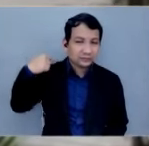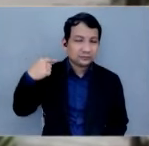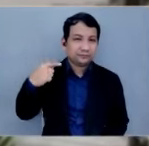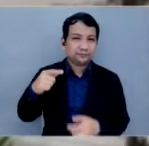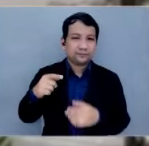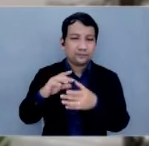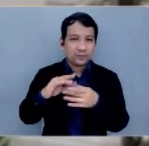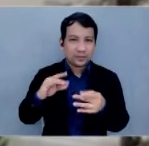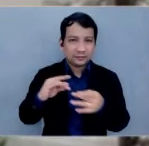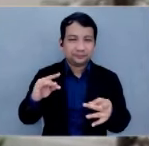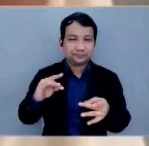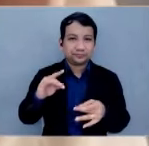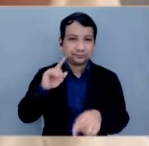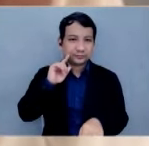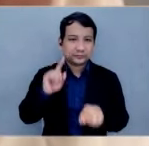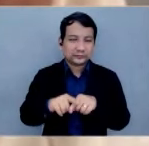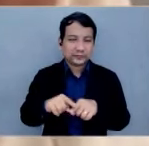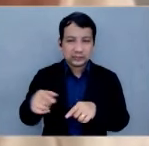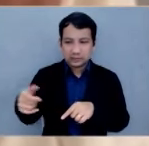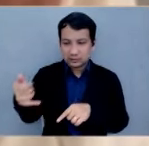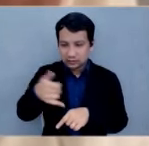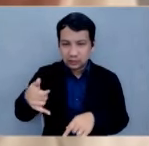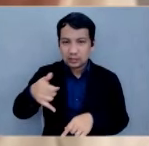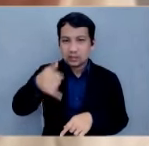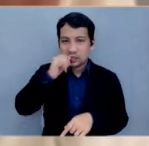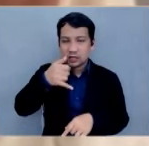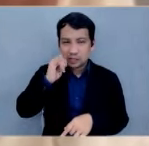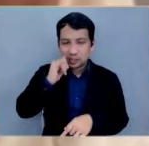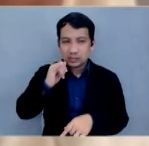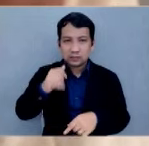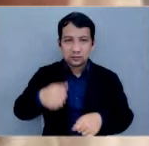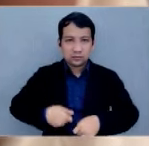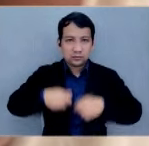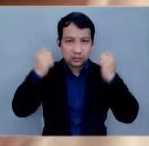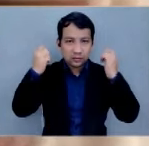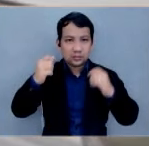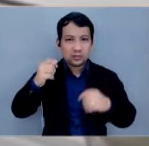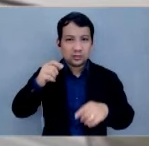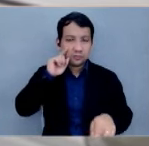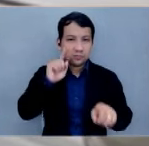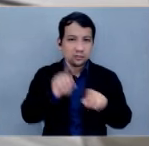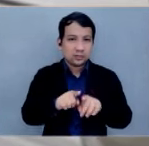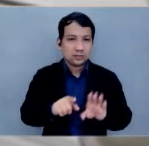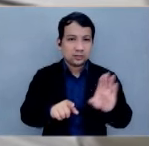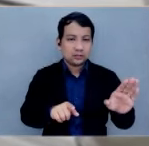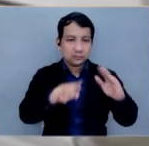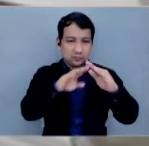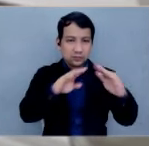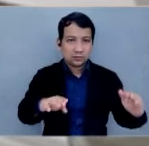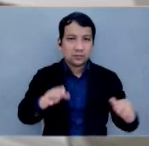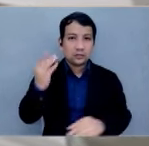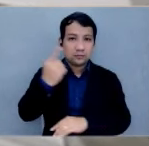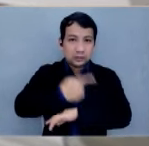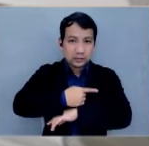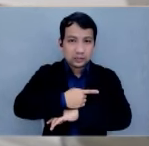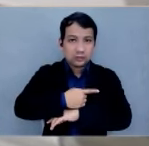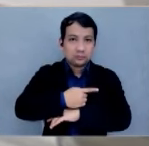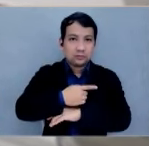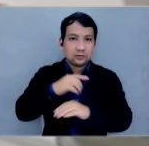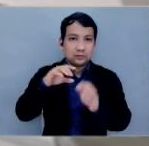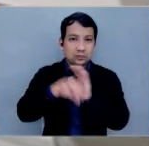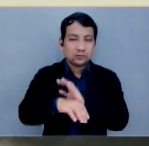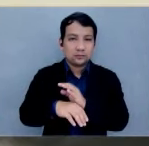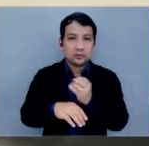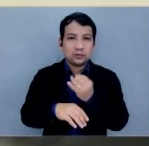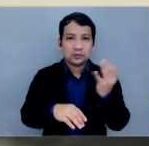kapatid ng suspect, lasing at hubot-hubad na pumasok ang kanyang kuya sa kanilang bahay noong araw na nangyari ang krimen. Ilang saglit